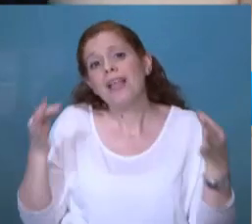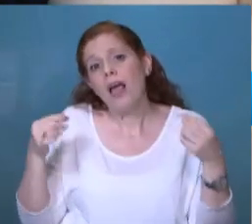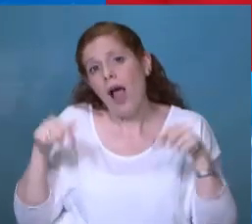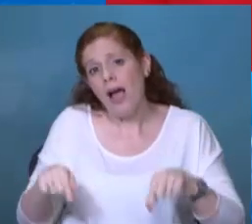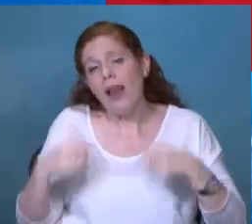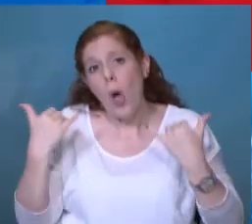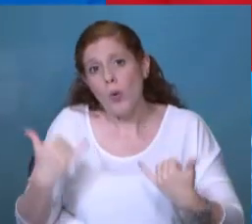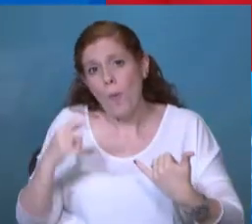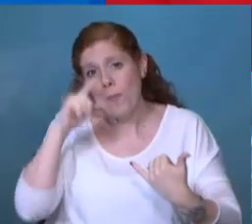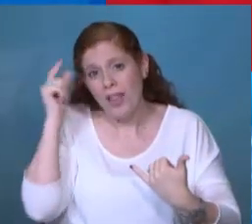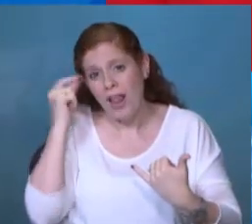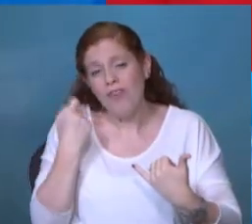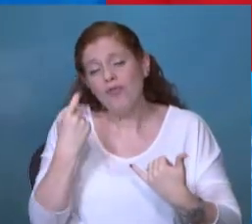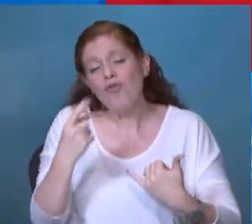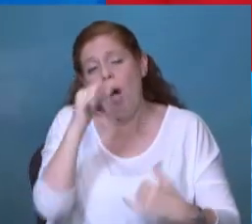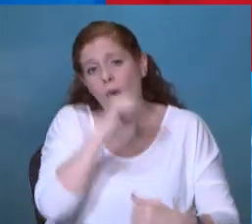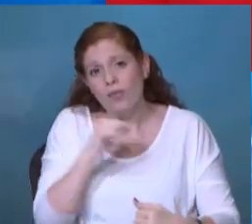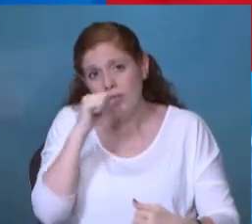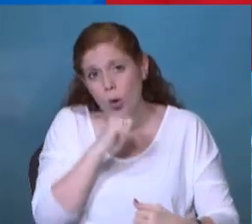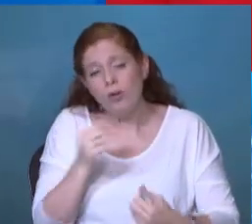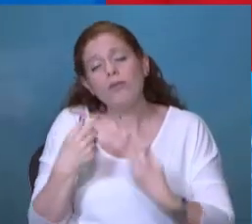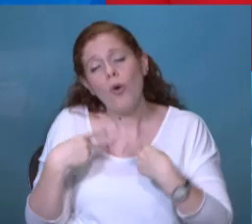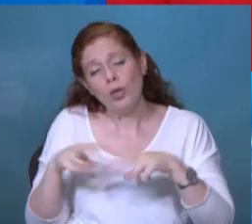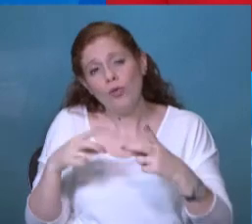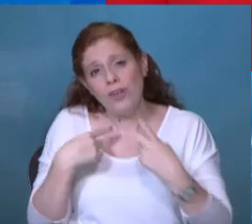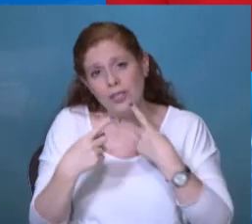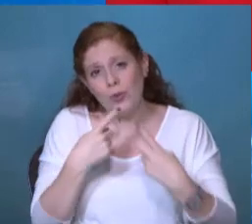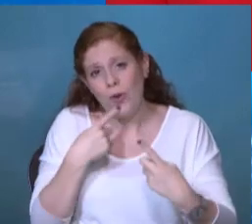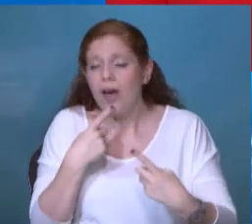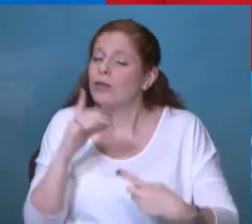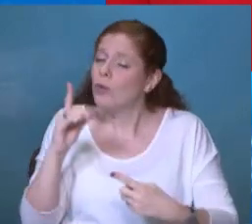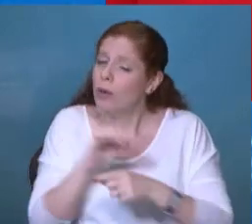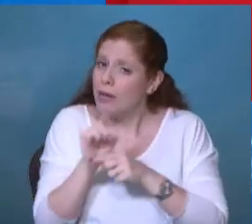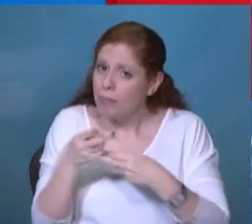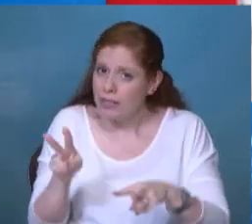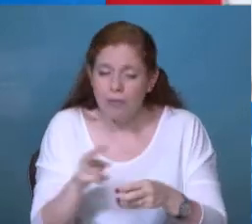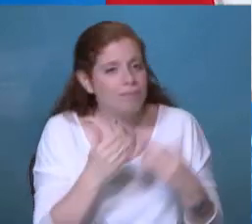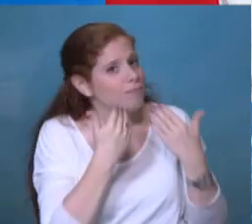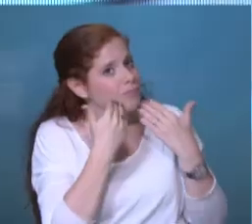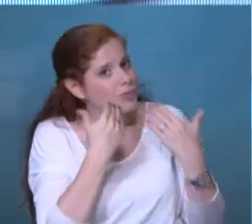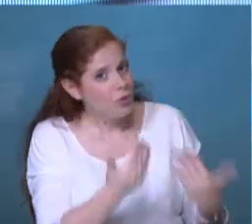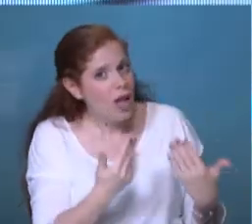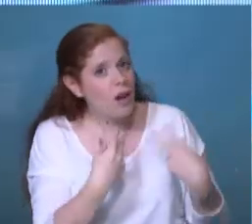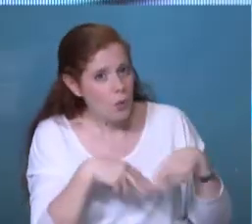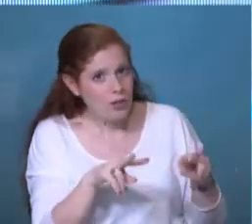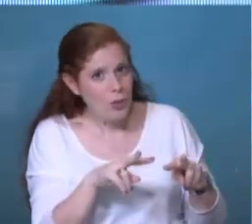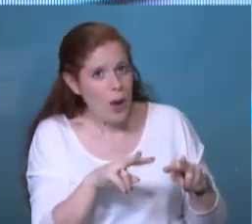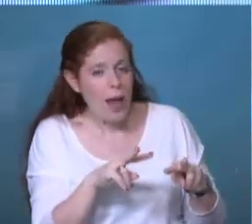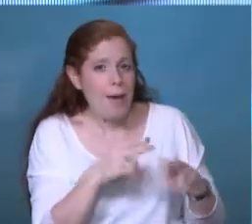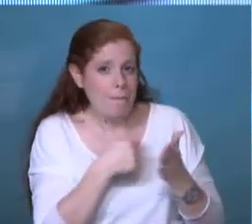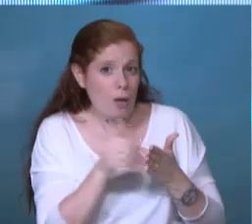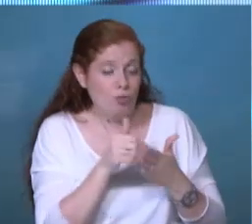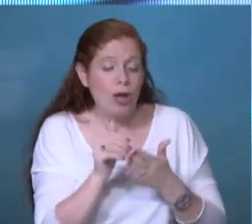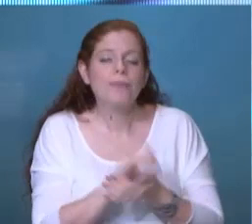היום בתל אביב, שבוע האירוויזיון. עוד נשוב ונשוחח מכאן דוריה בינתיים בחזרה. בהחלט, תודה רבה לכם, אנחנו נחזור אליכם